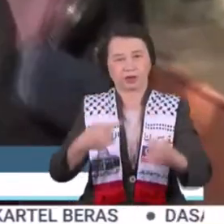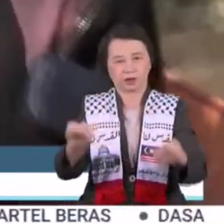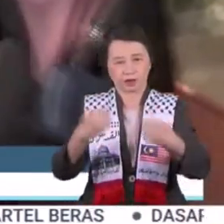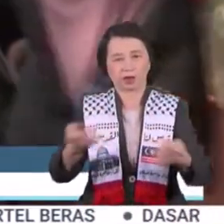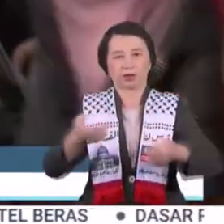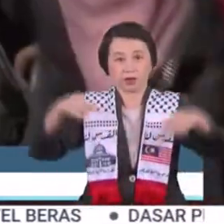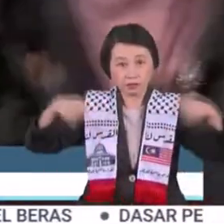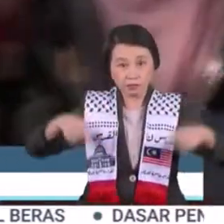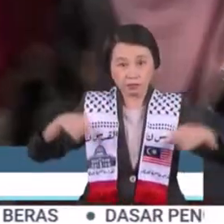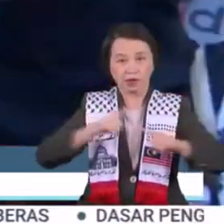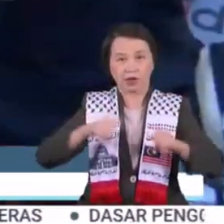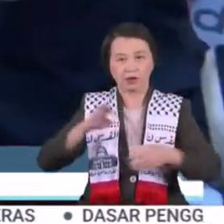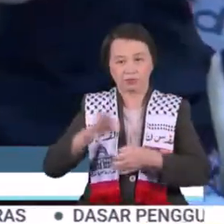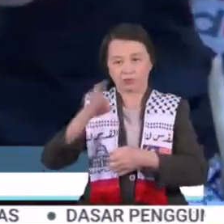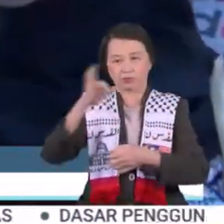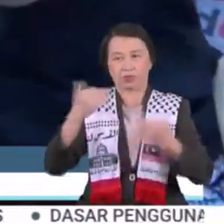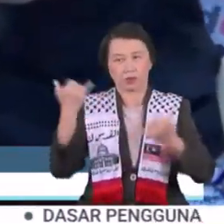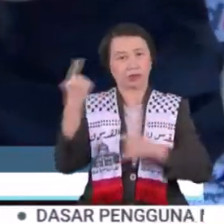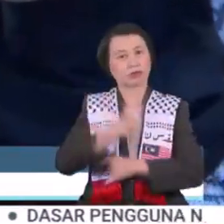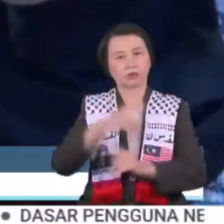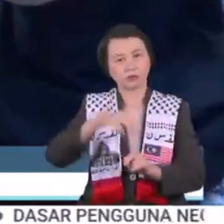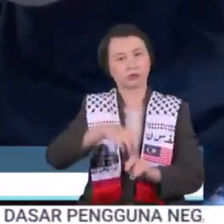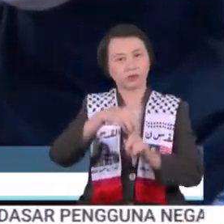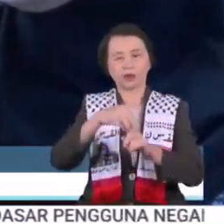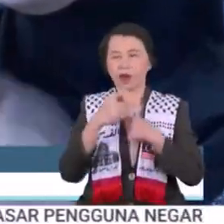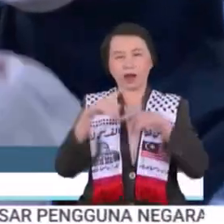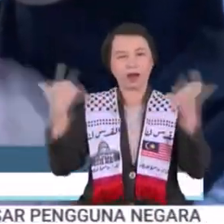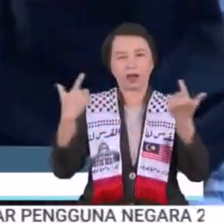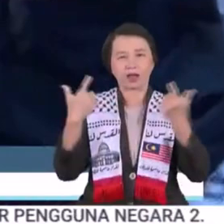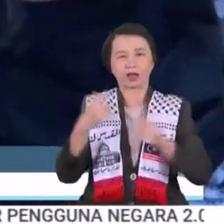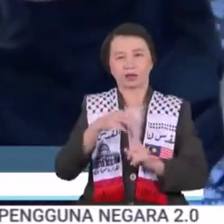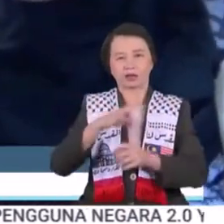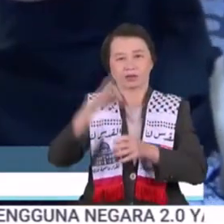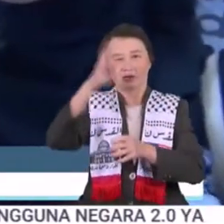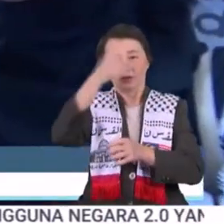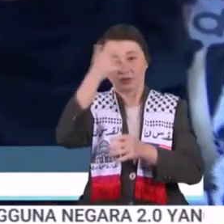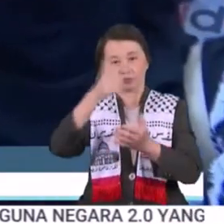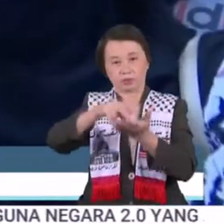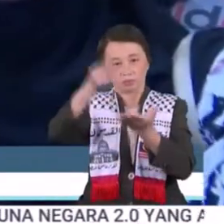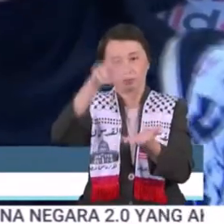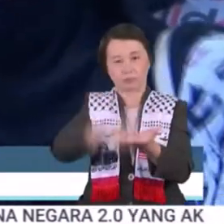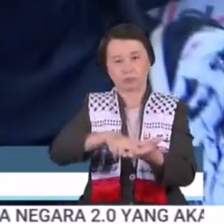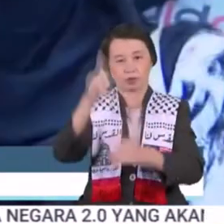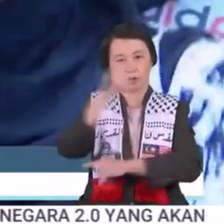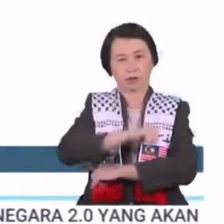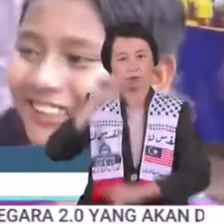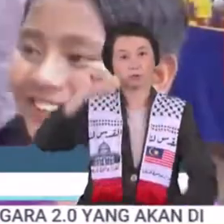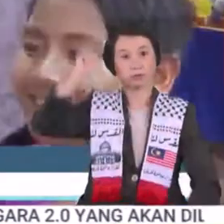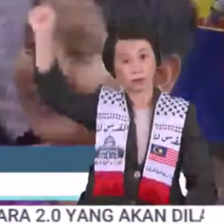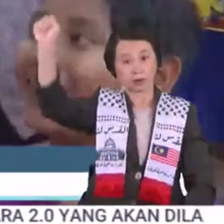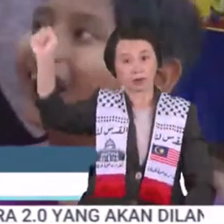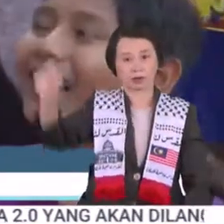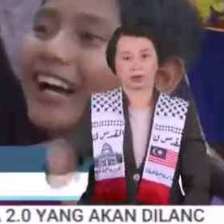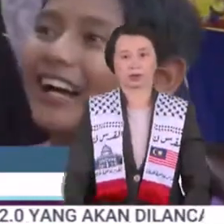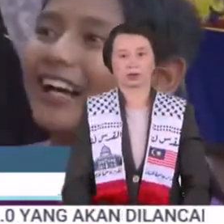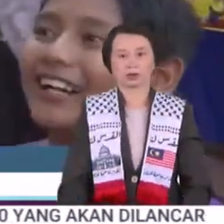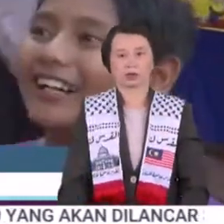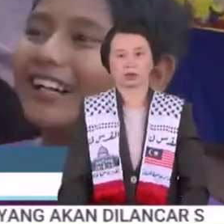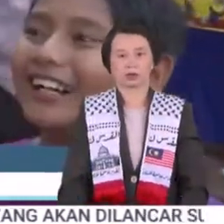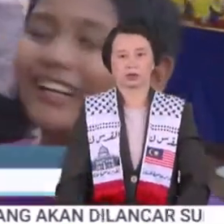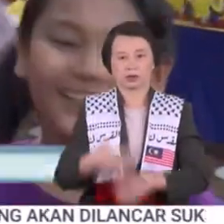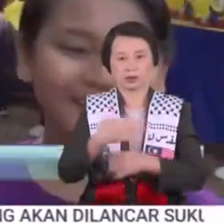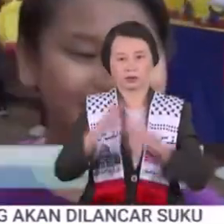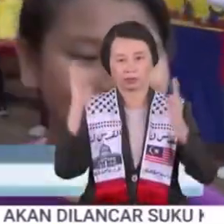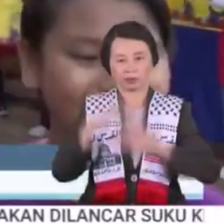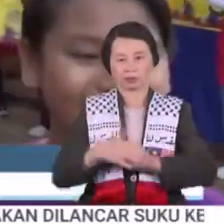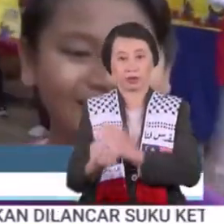Tapi semangat tu lain macam lah sebab hari ni kan sempena pengisytiharan kemerdekaan. Kau datang lepas